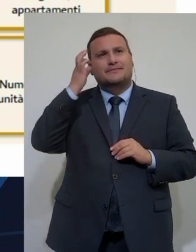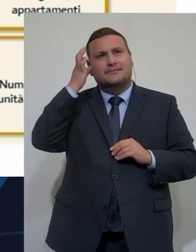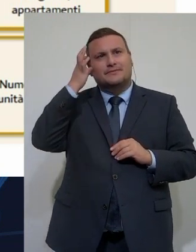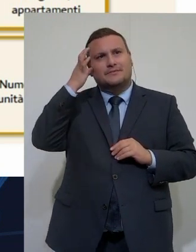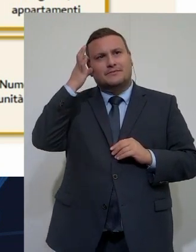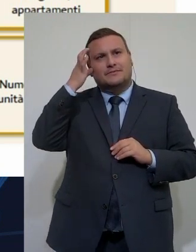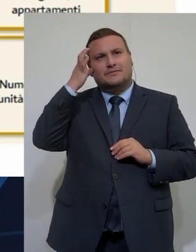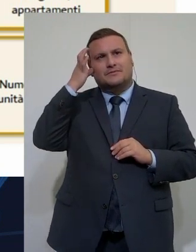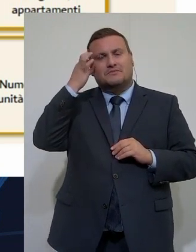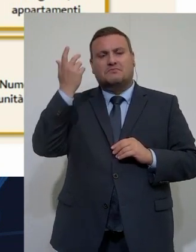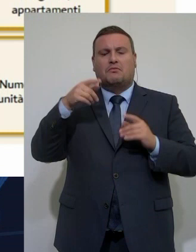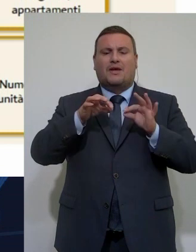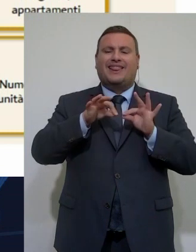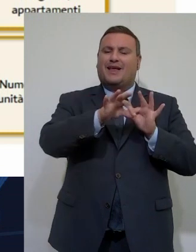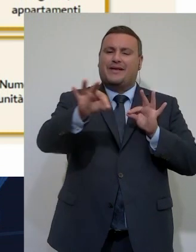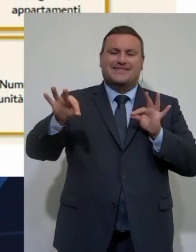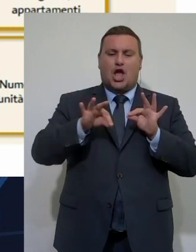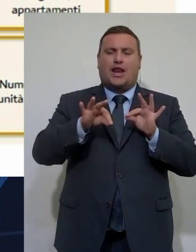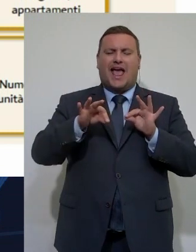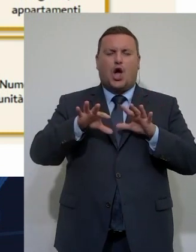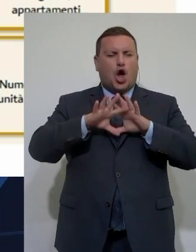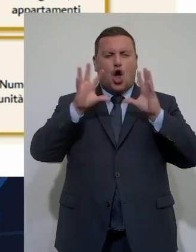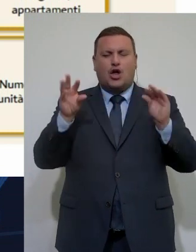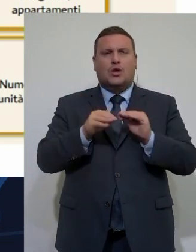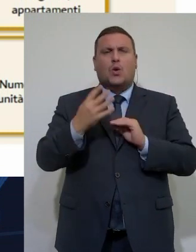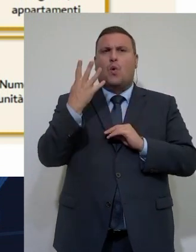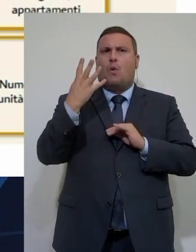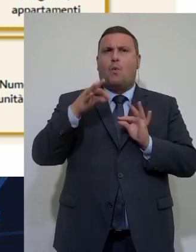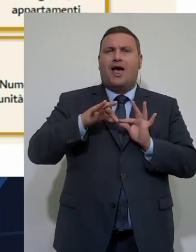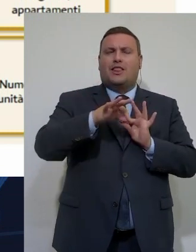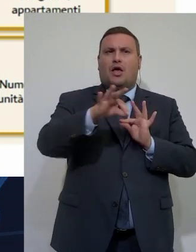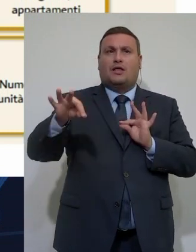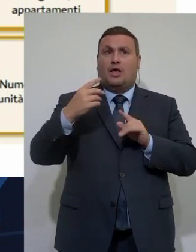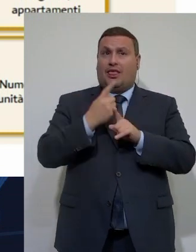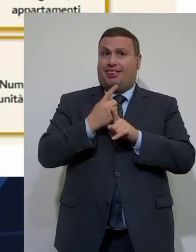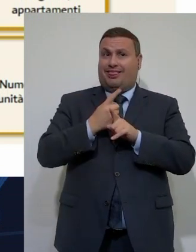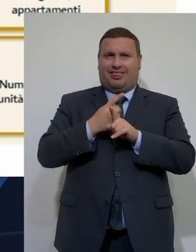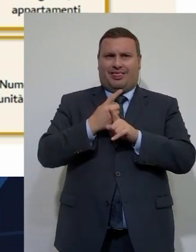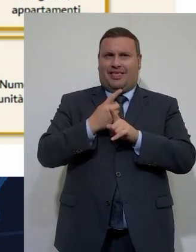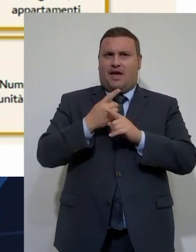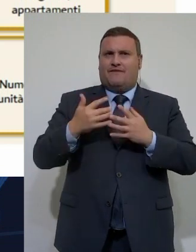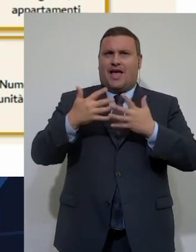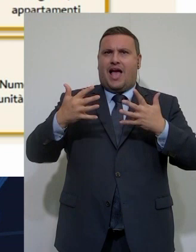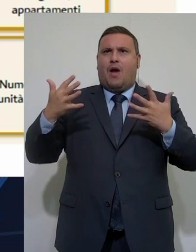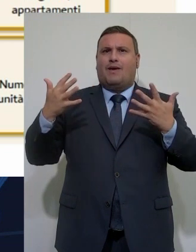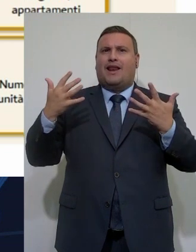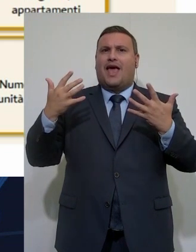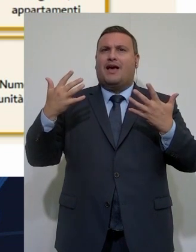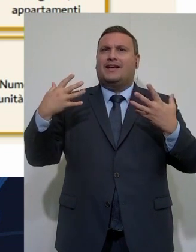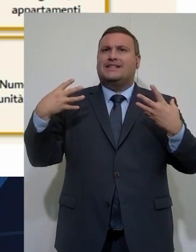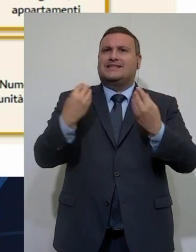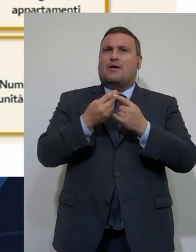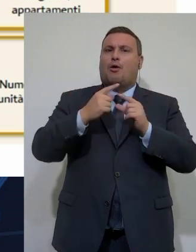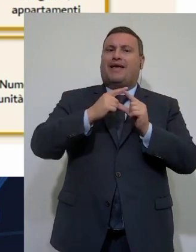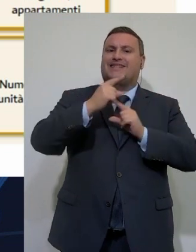media occupa 4 ettari. E la dimensione tende a crescere con l'elemento delle stelle, proprio perché